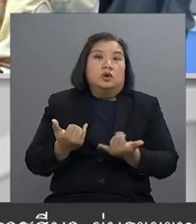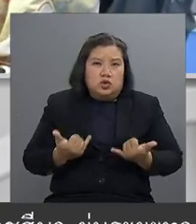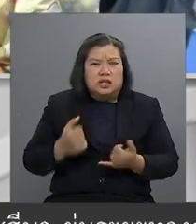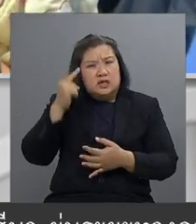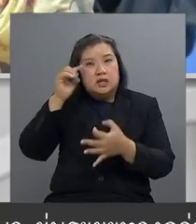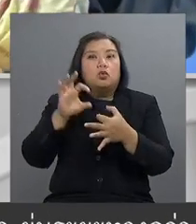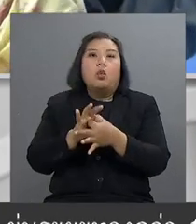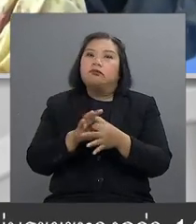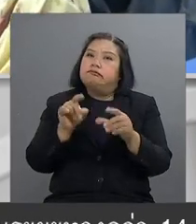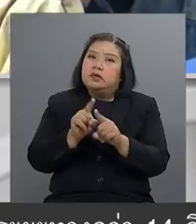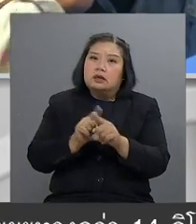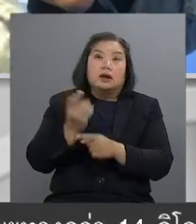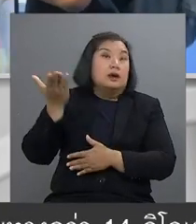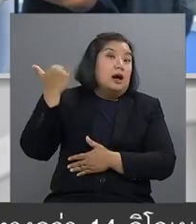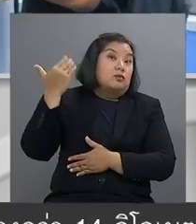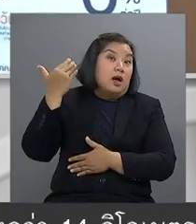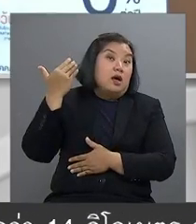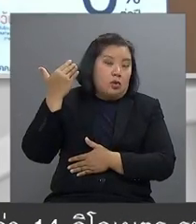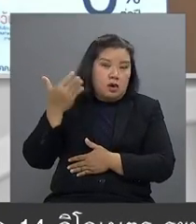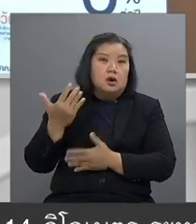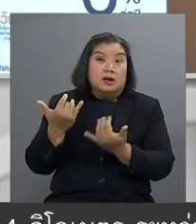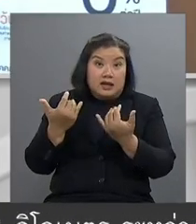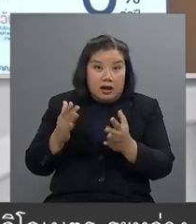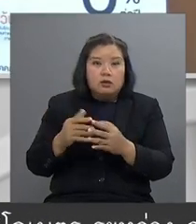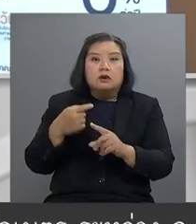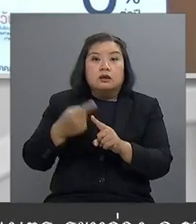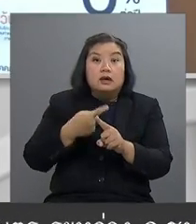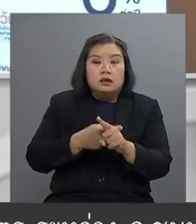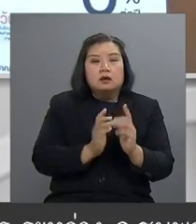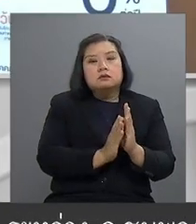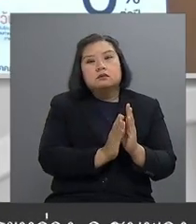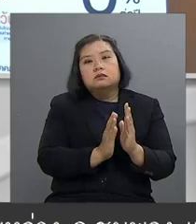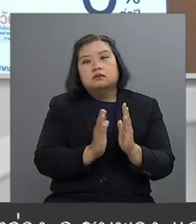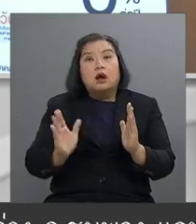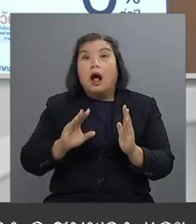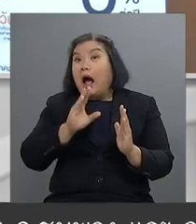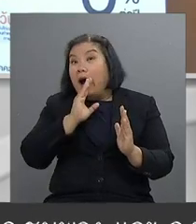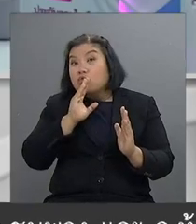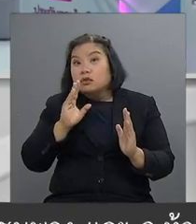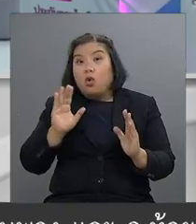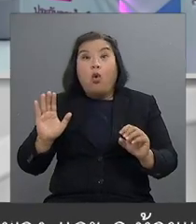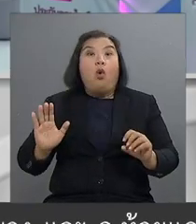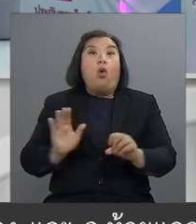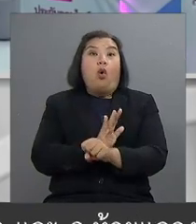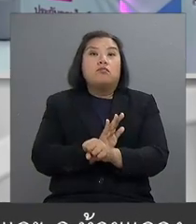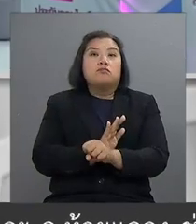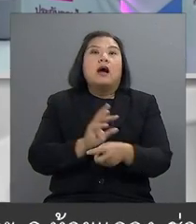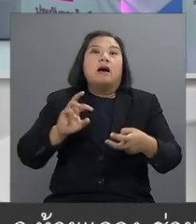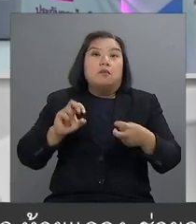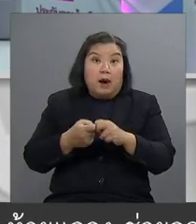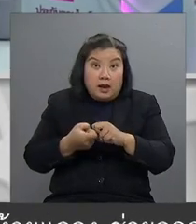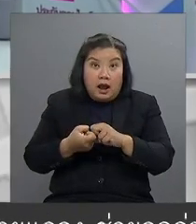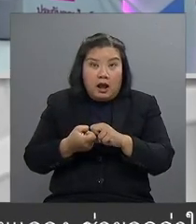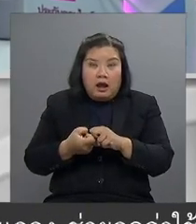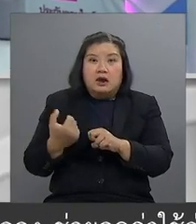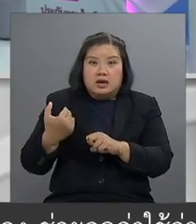ก่อนหน้านี้นะคะก็คือมาตรการที่ขยายออกมาเรื่อยๆถ้าเกิดว่าสิ้นสุดลงเมื่อไหร่ปัญหาที่สุดอยู่ใต้พรมจะโชว์ขึ้นมาค่ะ